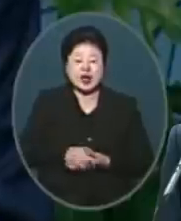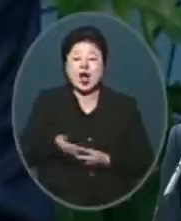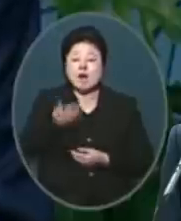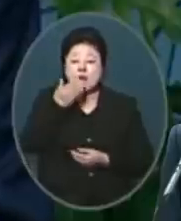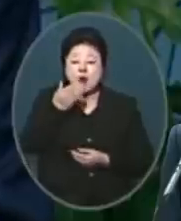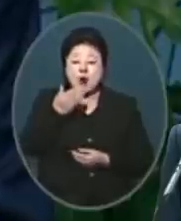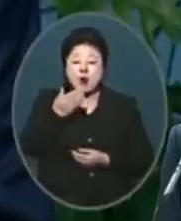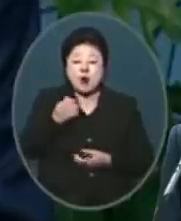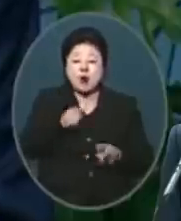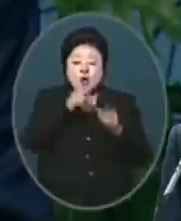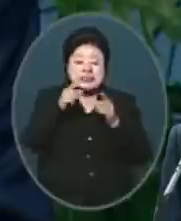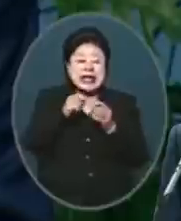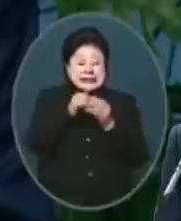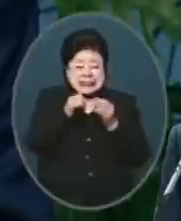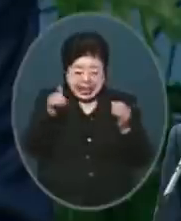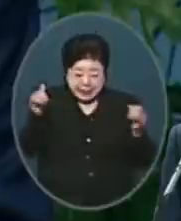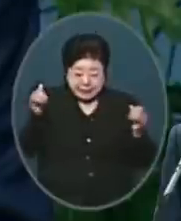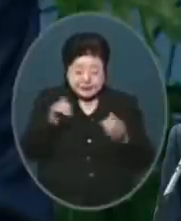먹고 산다는